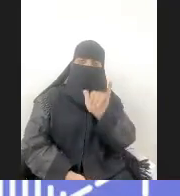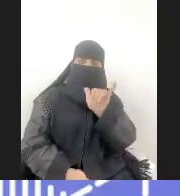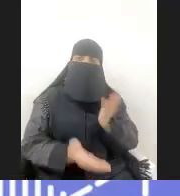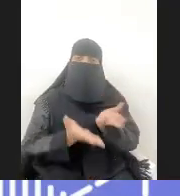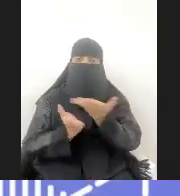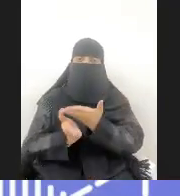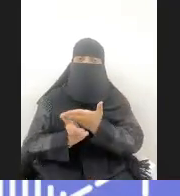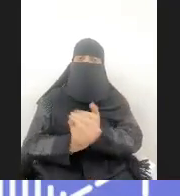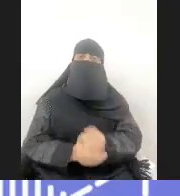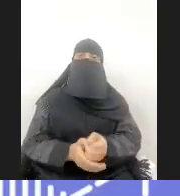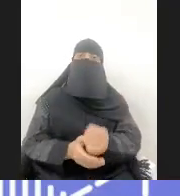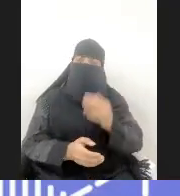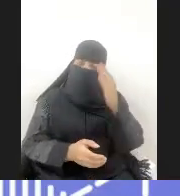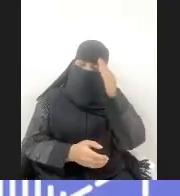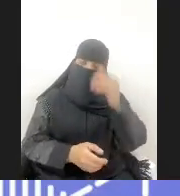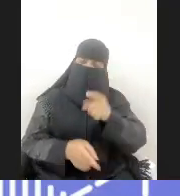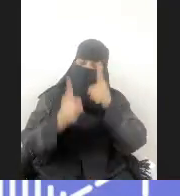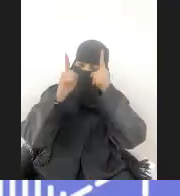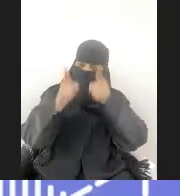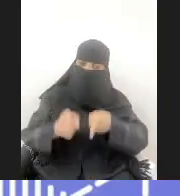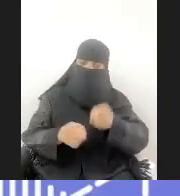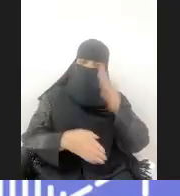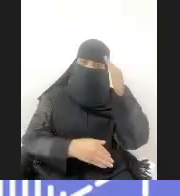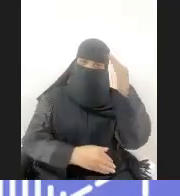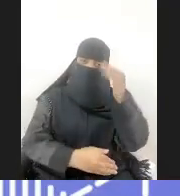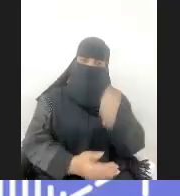مرحبا بكم جميعا.